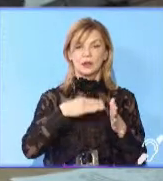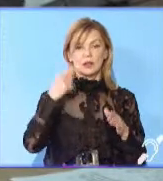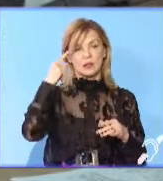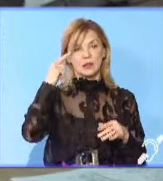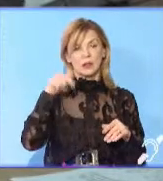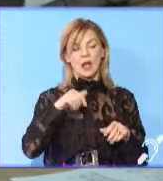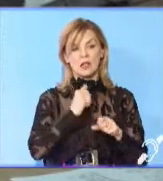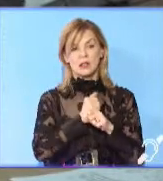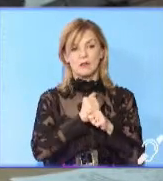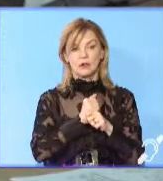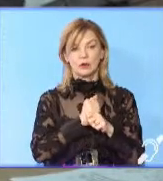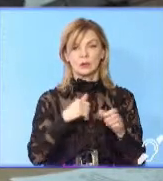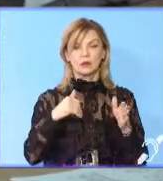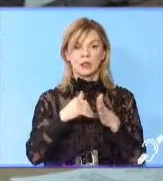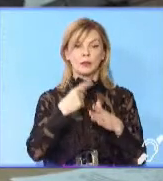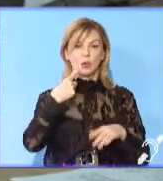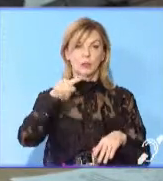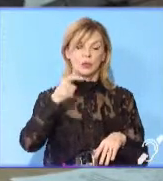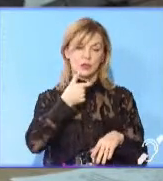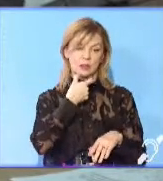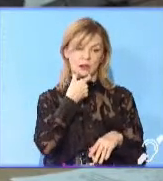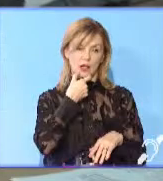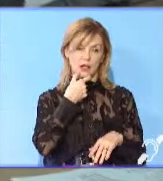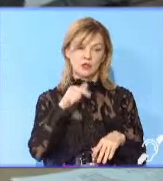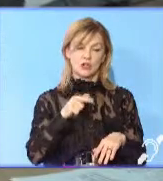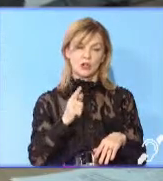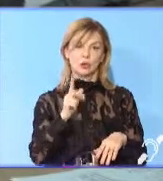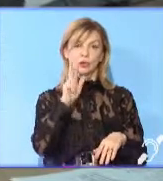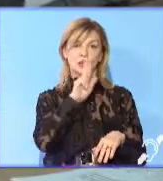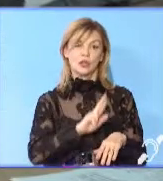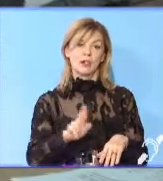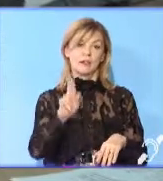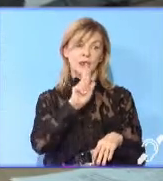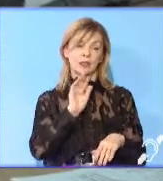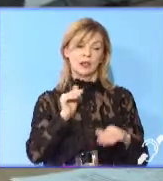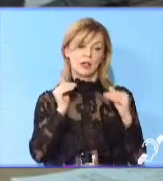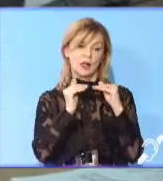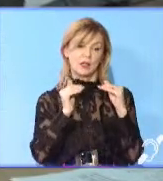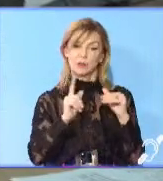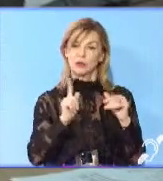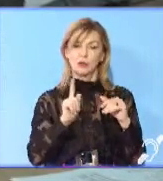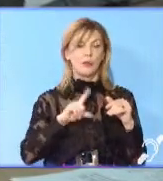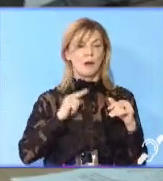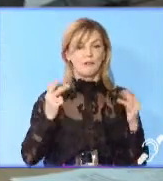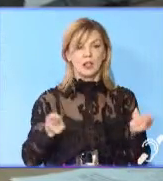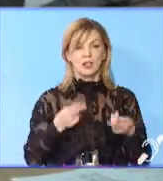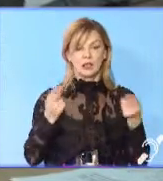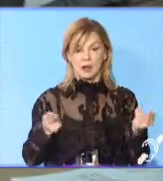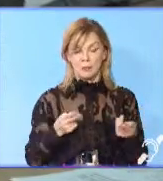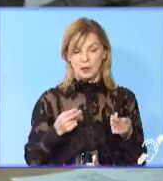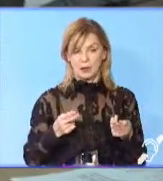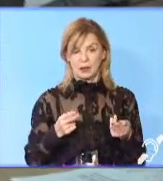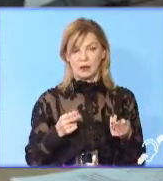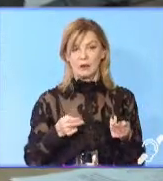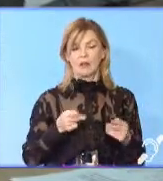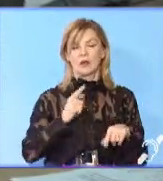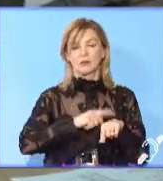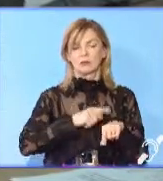produs în decursul a peste 100 de ani și atunci revenirea la echilibru nu va fi așa rapidă de pe o zi pe